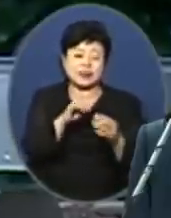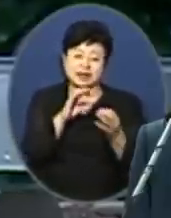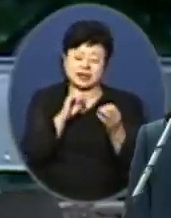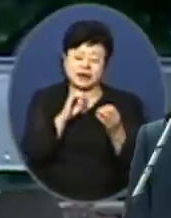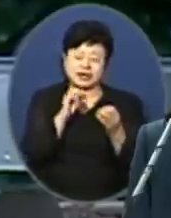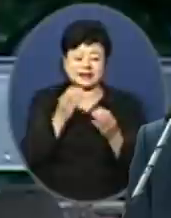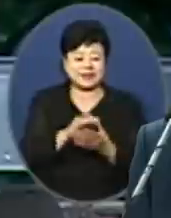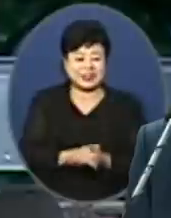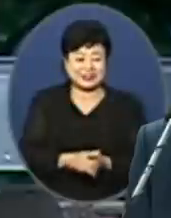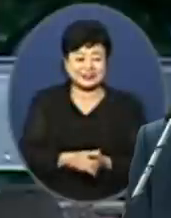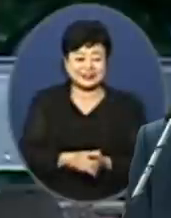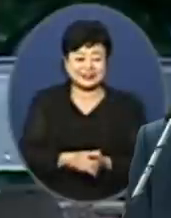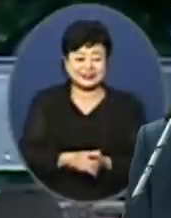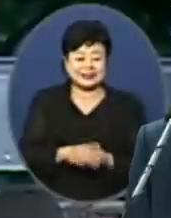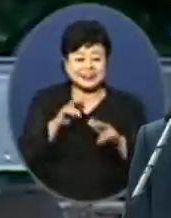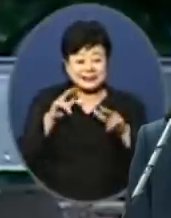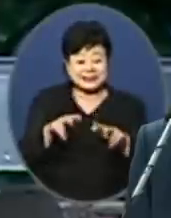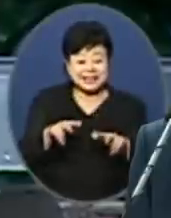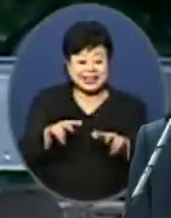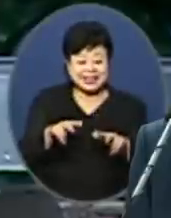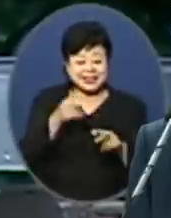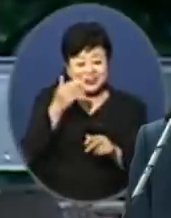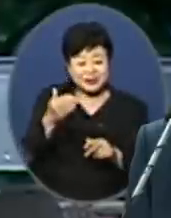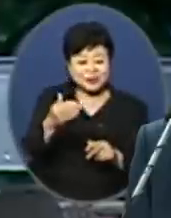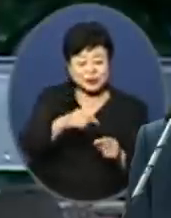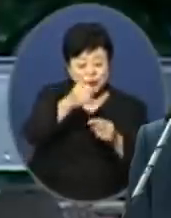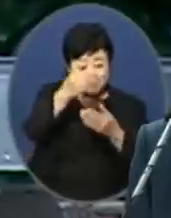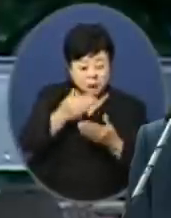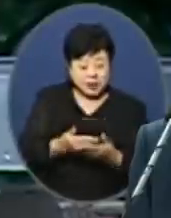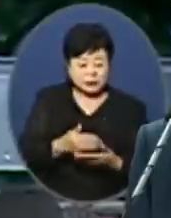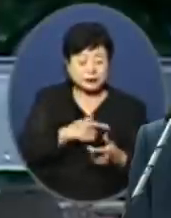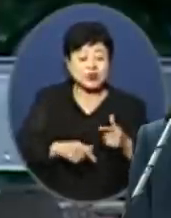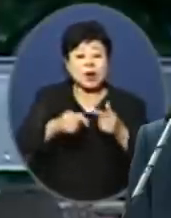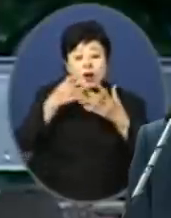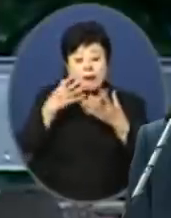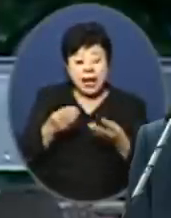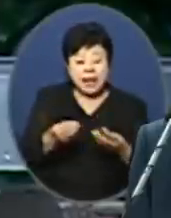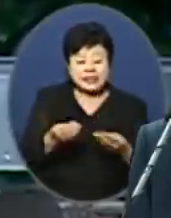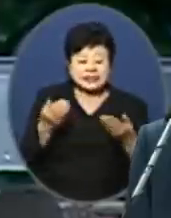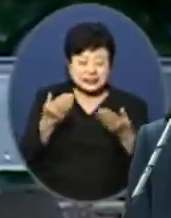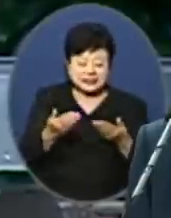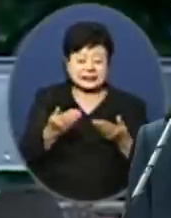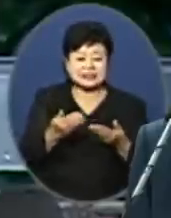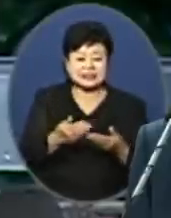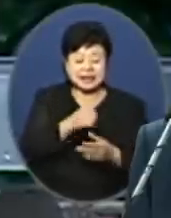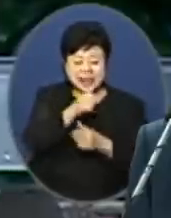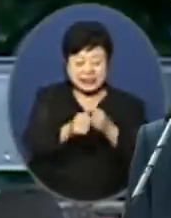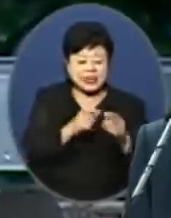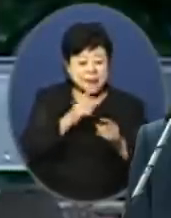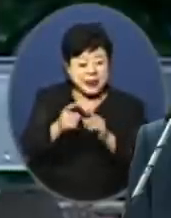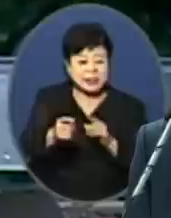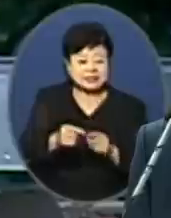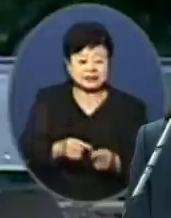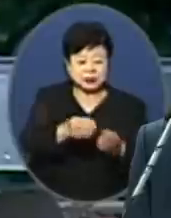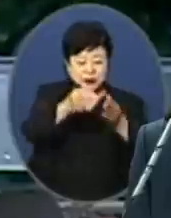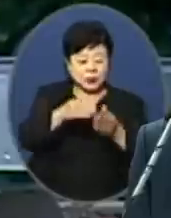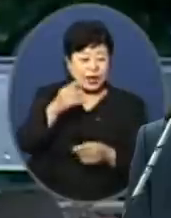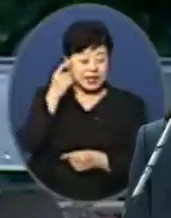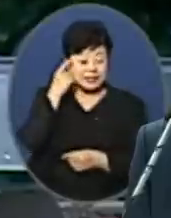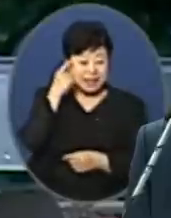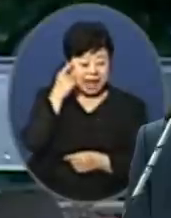된 것입니다. 이제는 여러분 구원받은 여러분은 더 많은 일을 하나님 말씀을 통해서